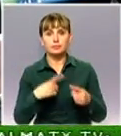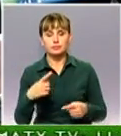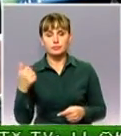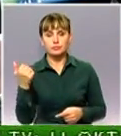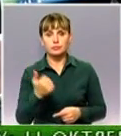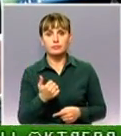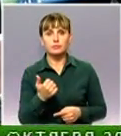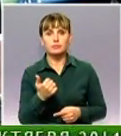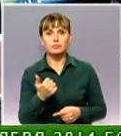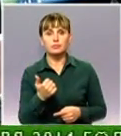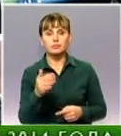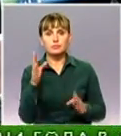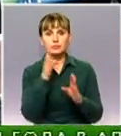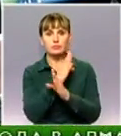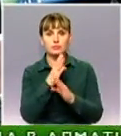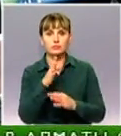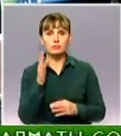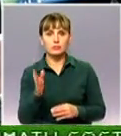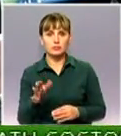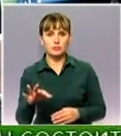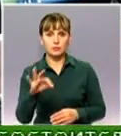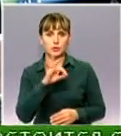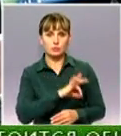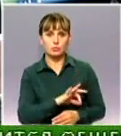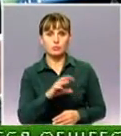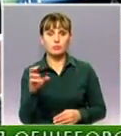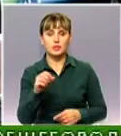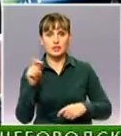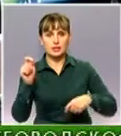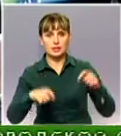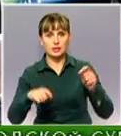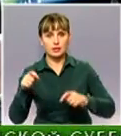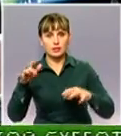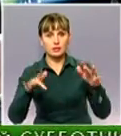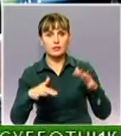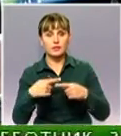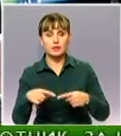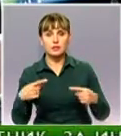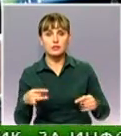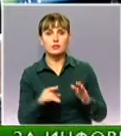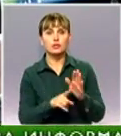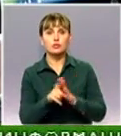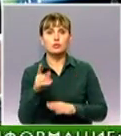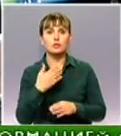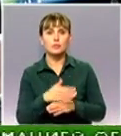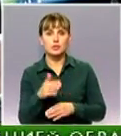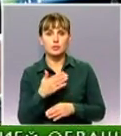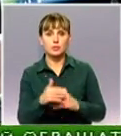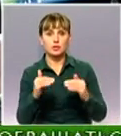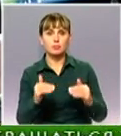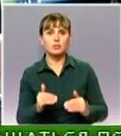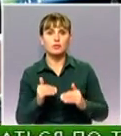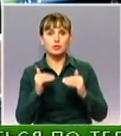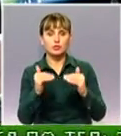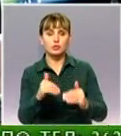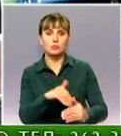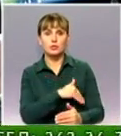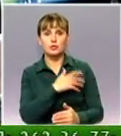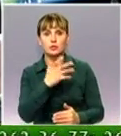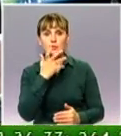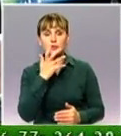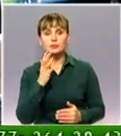недели погода будет преимущественно без осадков. И начнется постепенное повышение